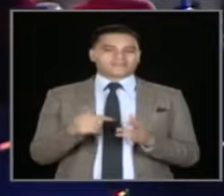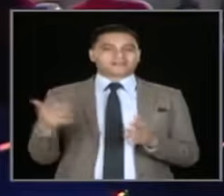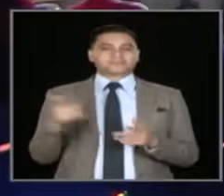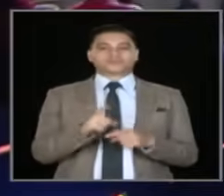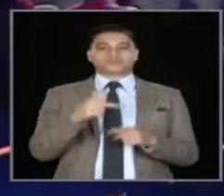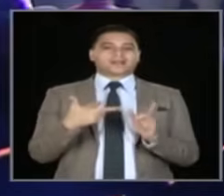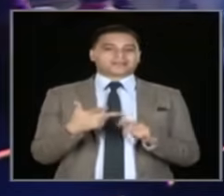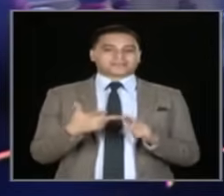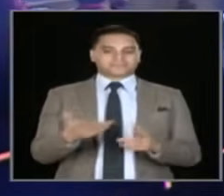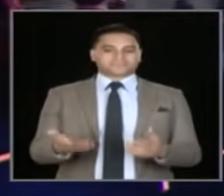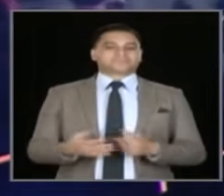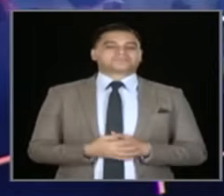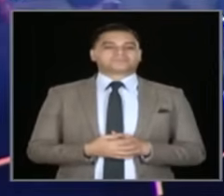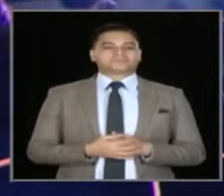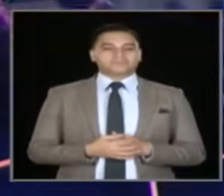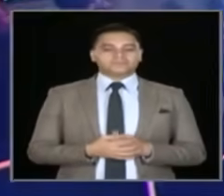الثالث،